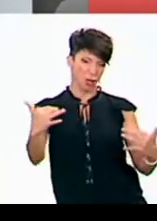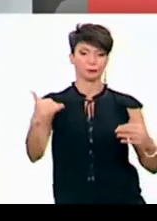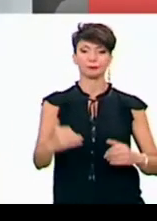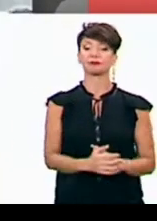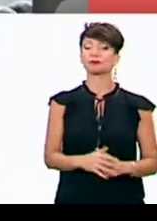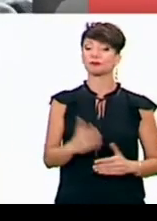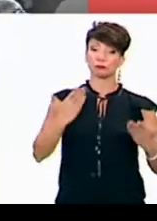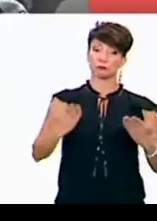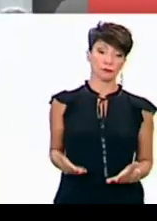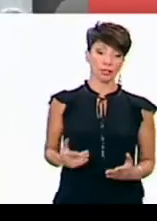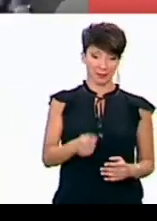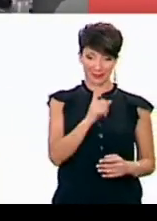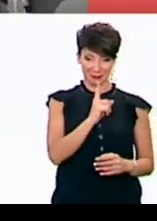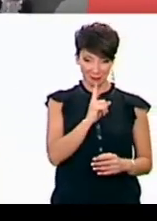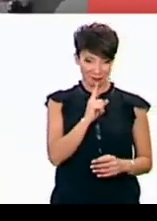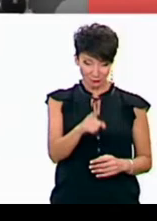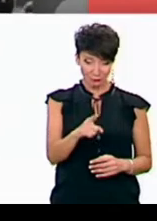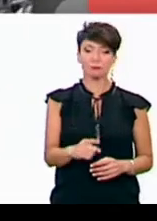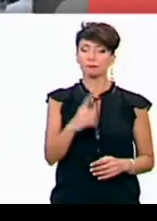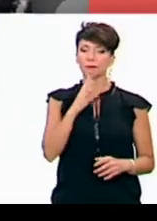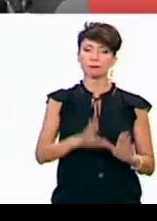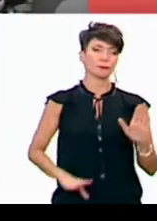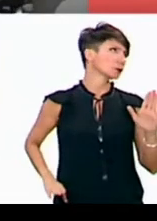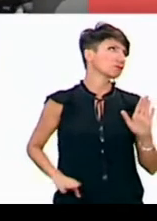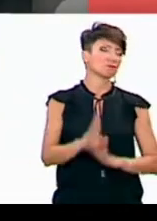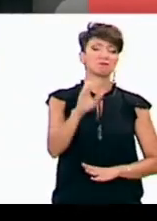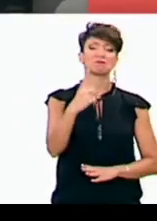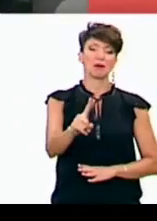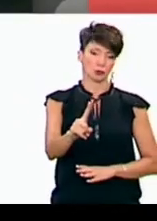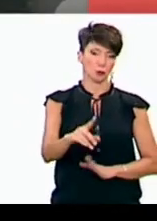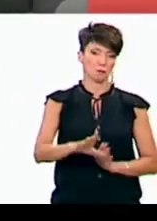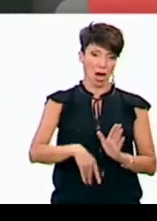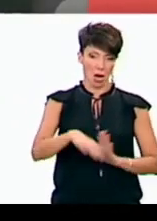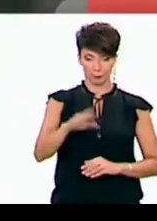Οι τραυματίες από τις βίαιες συγκρούσεις στους δρόμους του Καράκας ξεπερνούν τους 100.